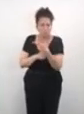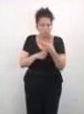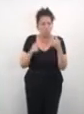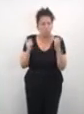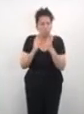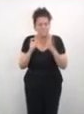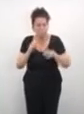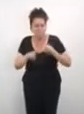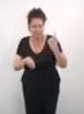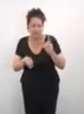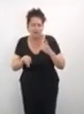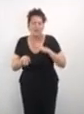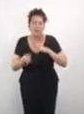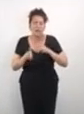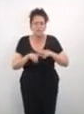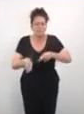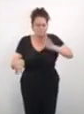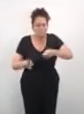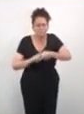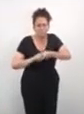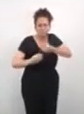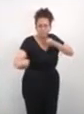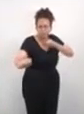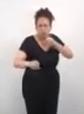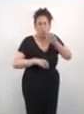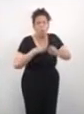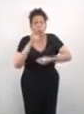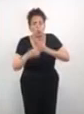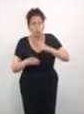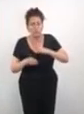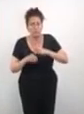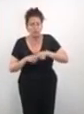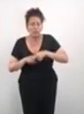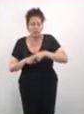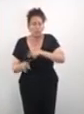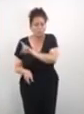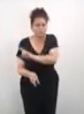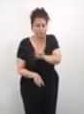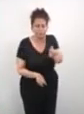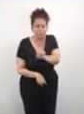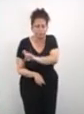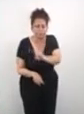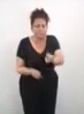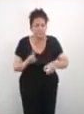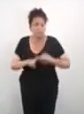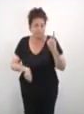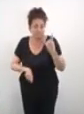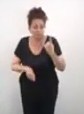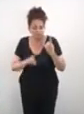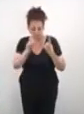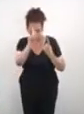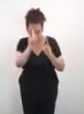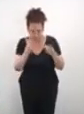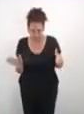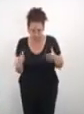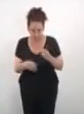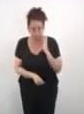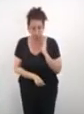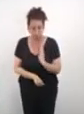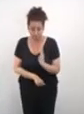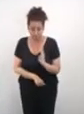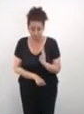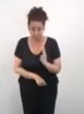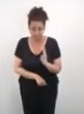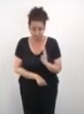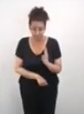bâtons télescopiques de défense, tonfa, bombes lacrymogènes professionnelles, autant d'armements de catégorie B, c'est-à-dire la même catégorie